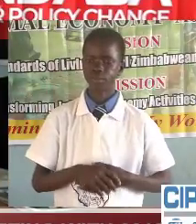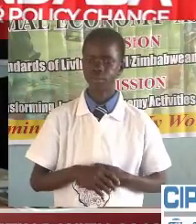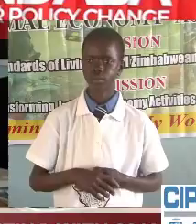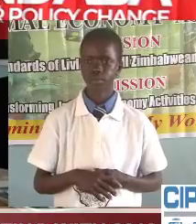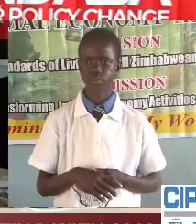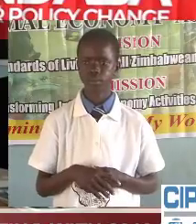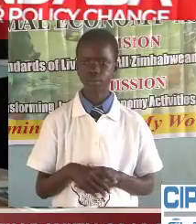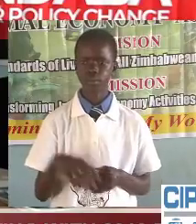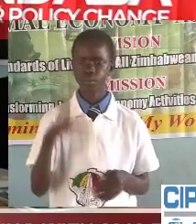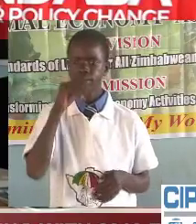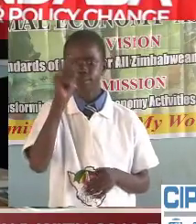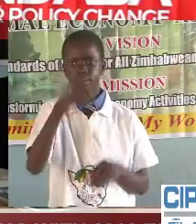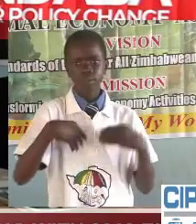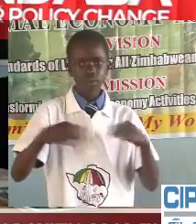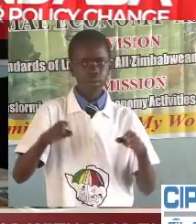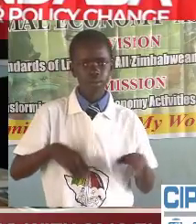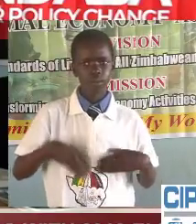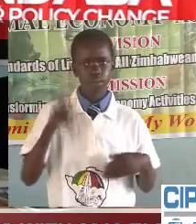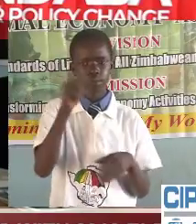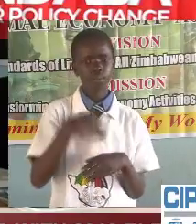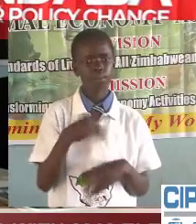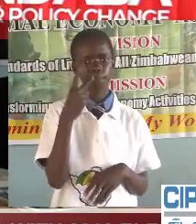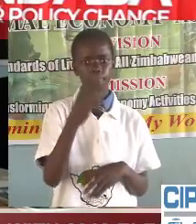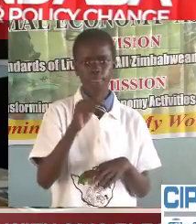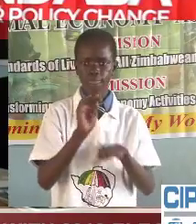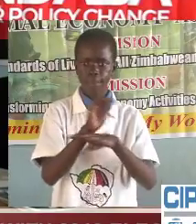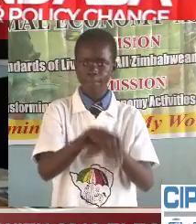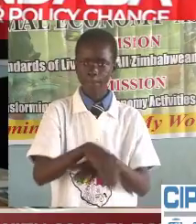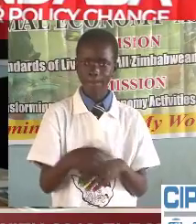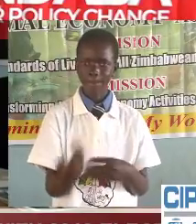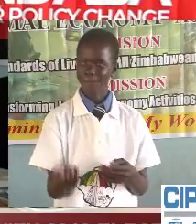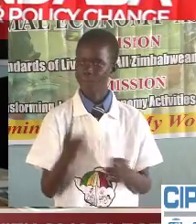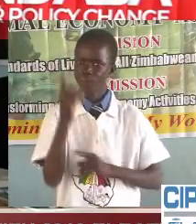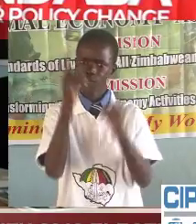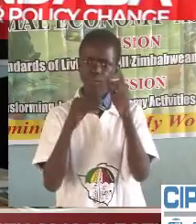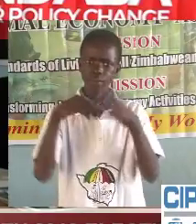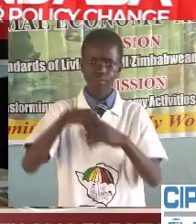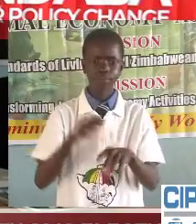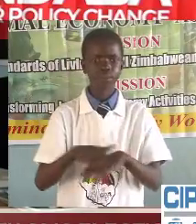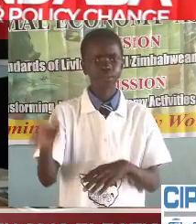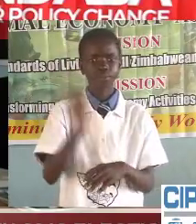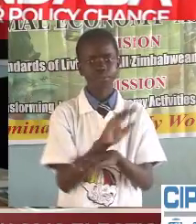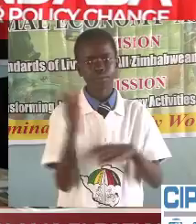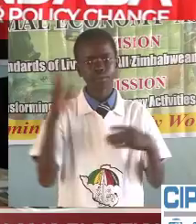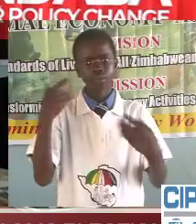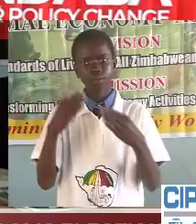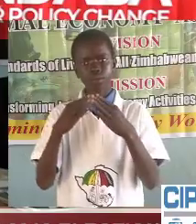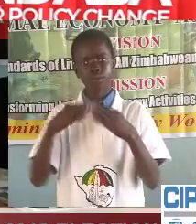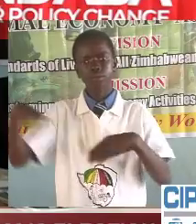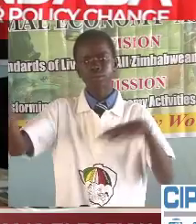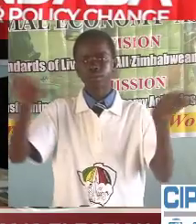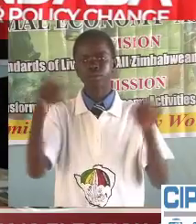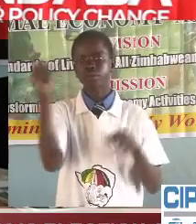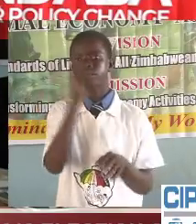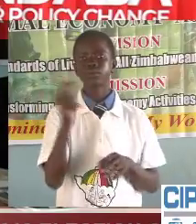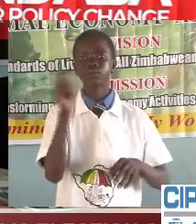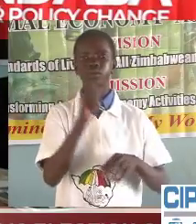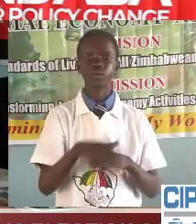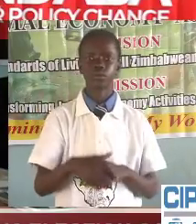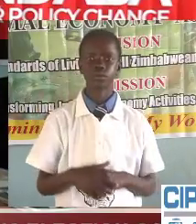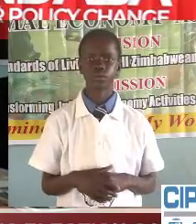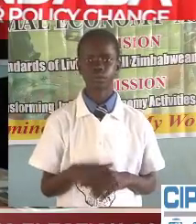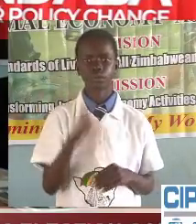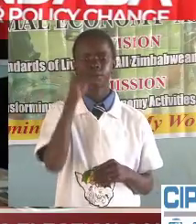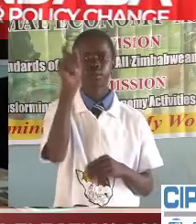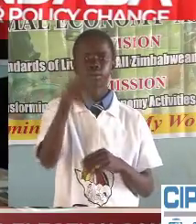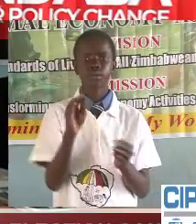inonzi littering. Kazhinji kachona mukada kutarisa manheru kana vanhu vachinge varongedza zvinhu zvavo vaenda mutauni munenge mine tsvina. Saka kuri